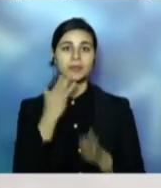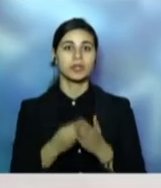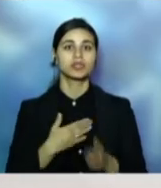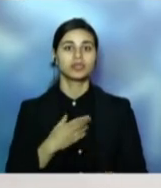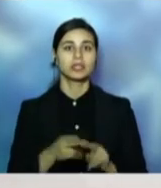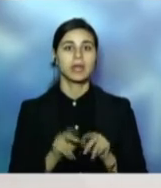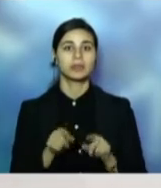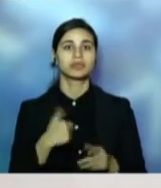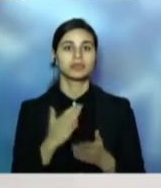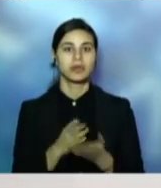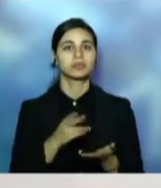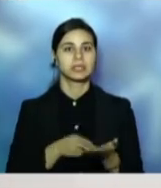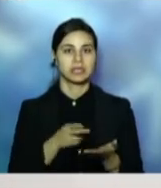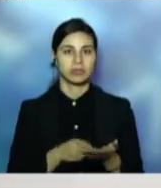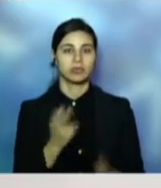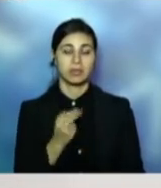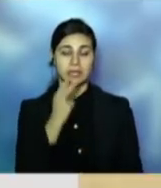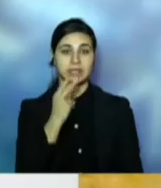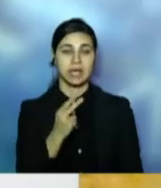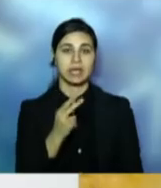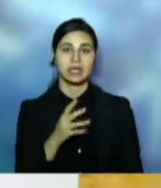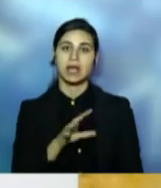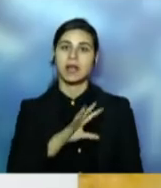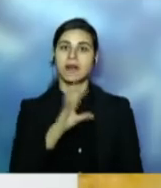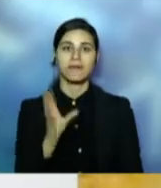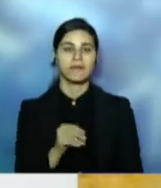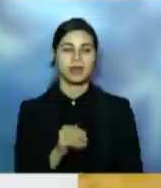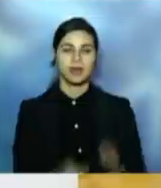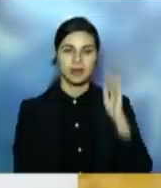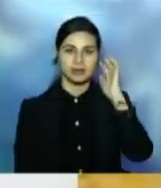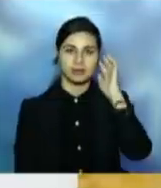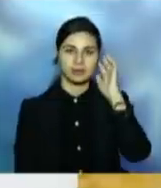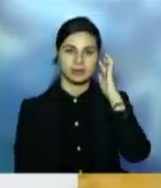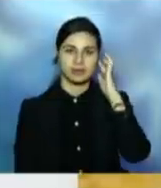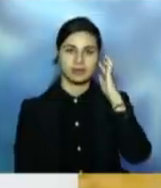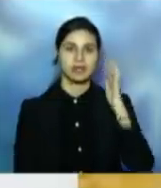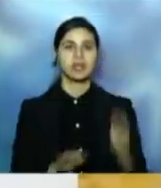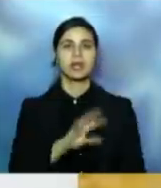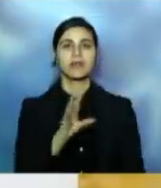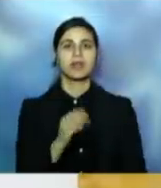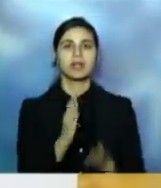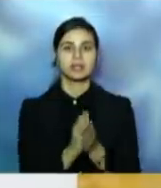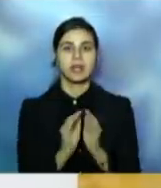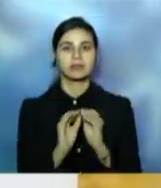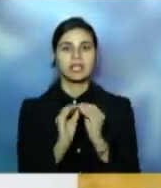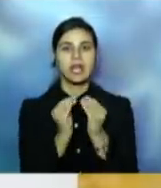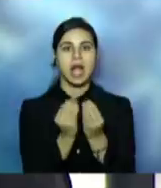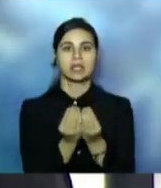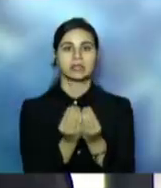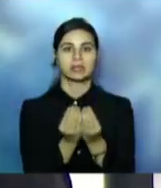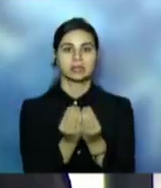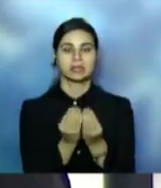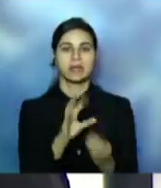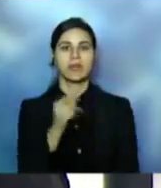ამისთვის გვაქვს მტკიცებულება. ნახეთ, ყველა პატარა ციციბურას აქვს გარსი, ისევე როგორც ყველა